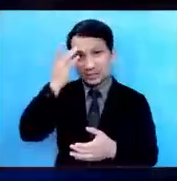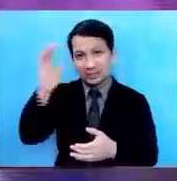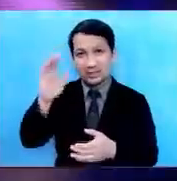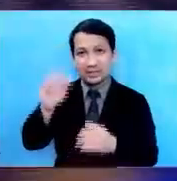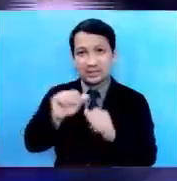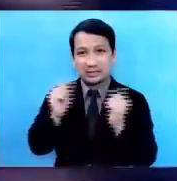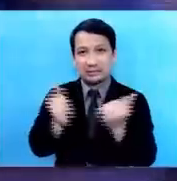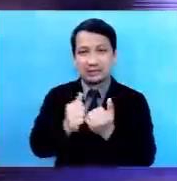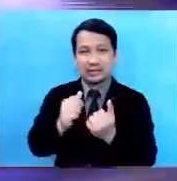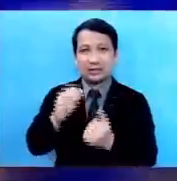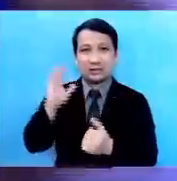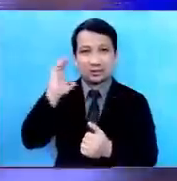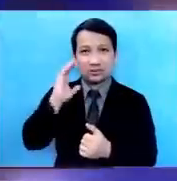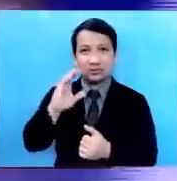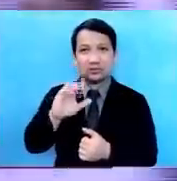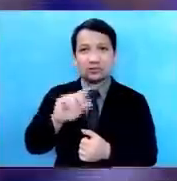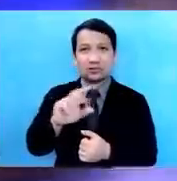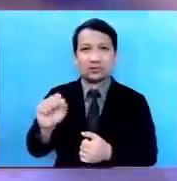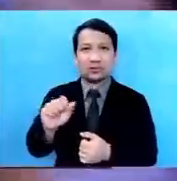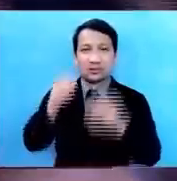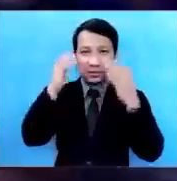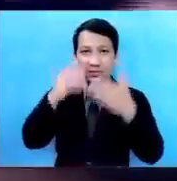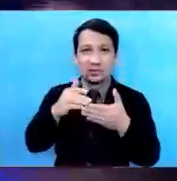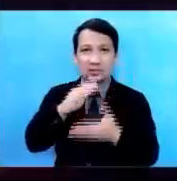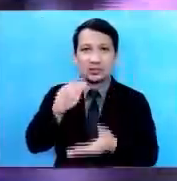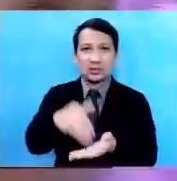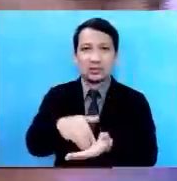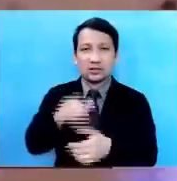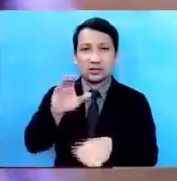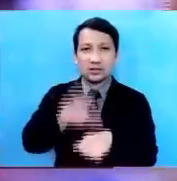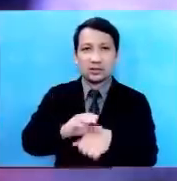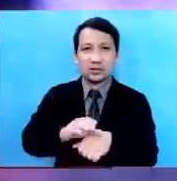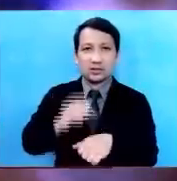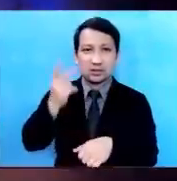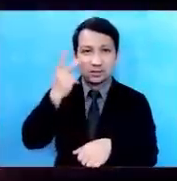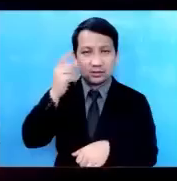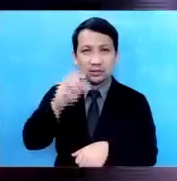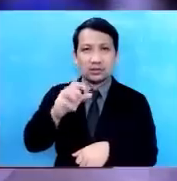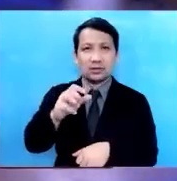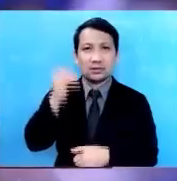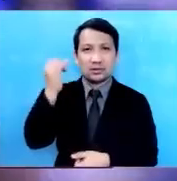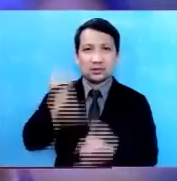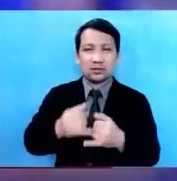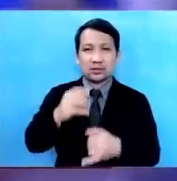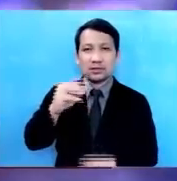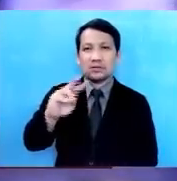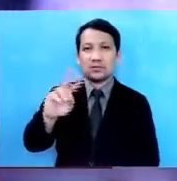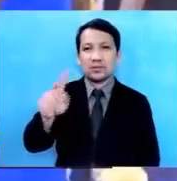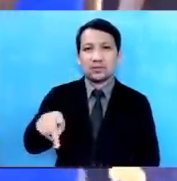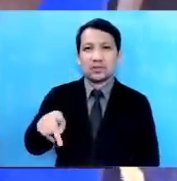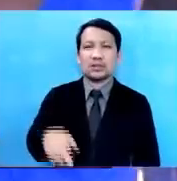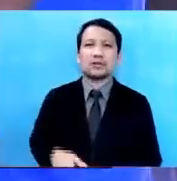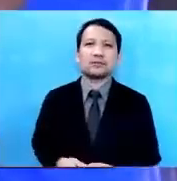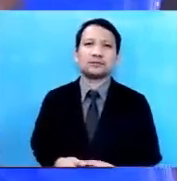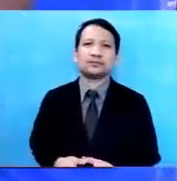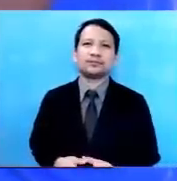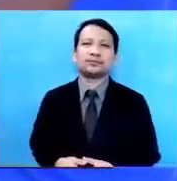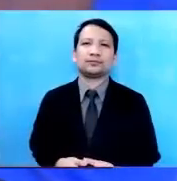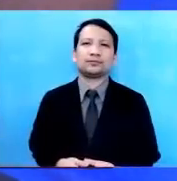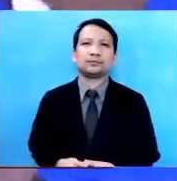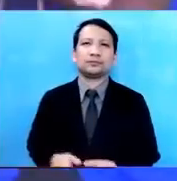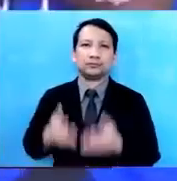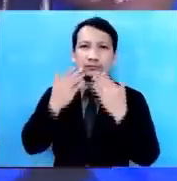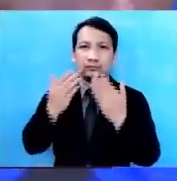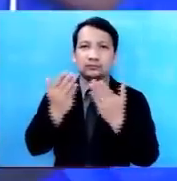Coliseum. Ang sentro ng Ateneo na si Ange Kwame ang itinanghal na Finals MVP ng serye. Maraming salamat